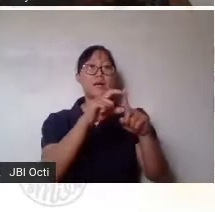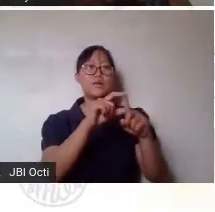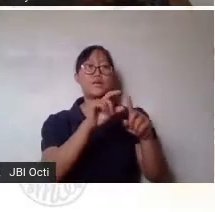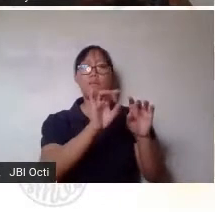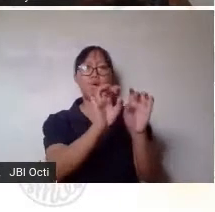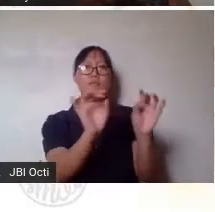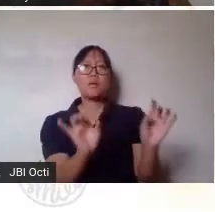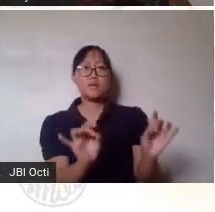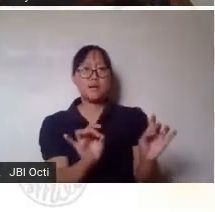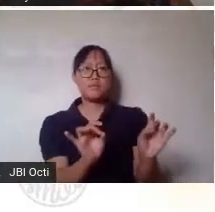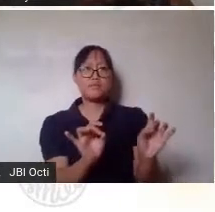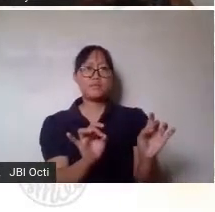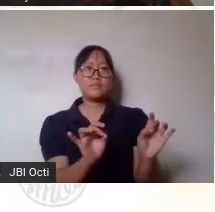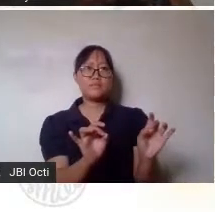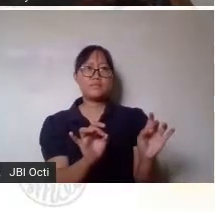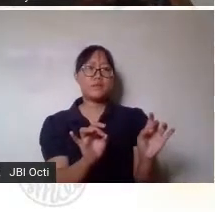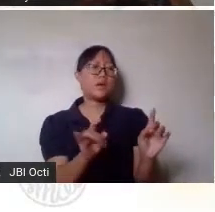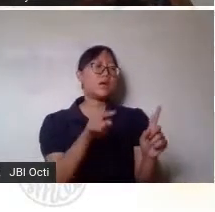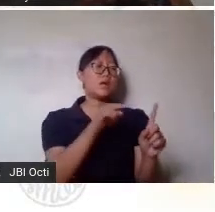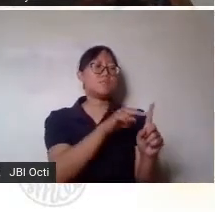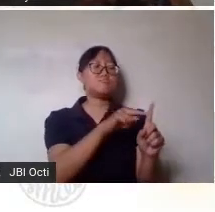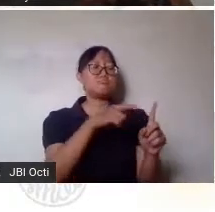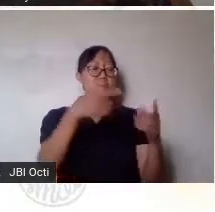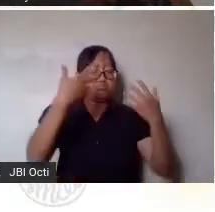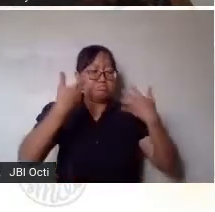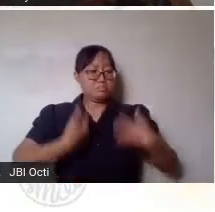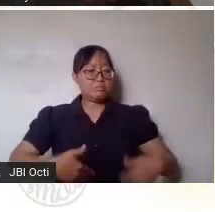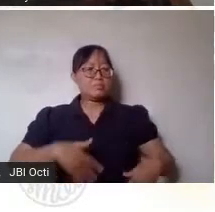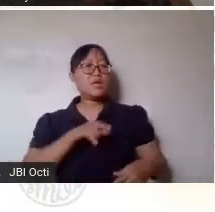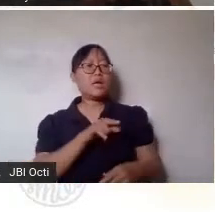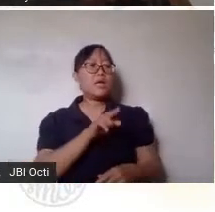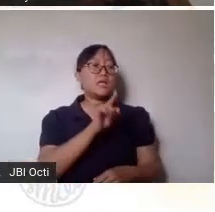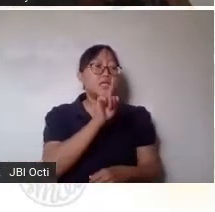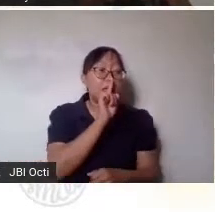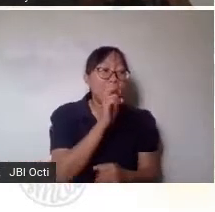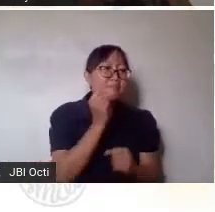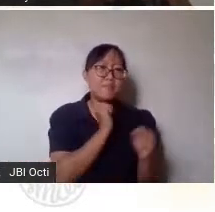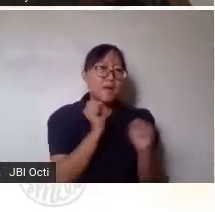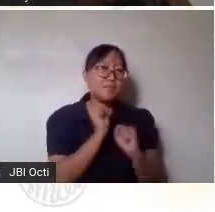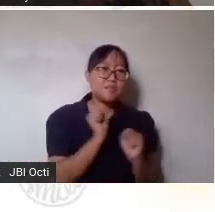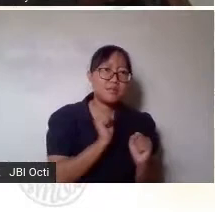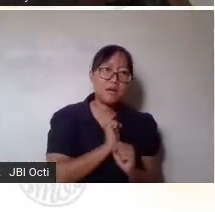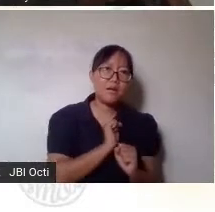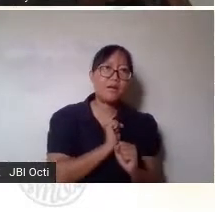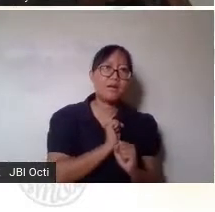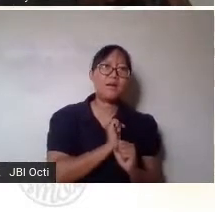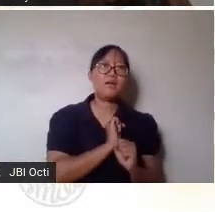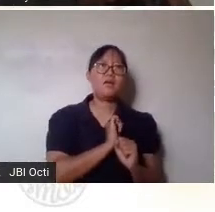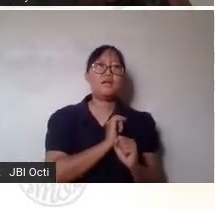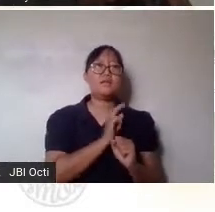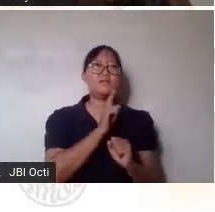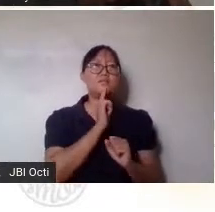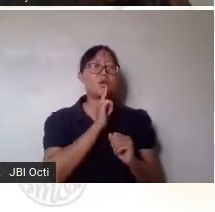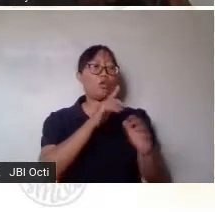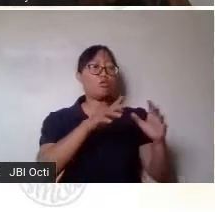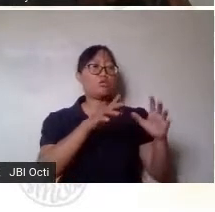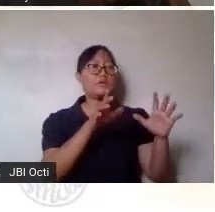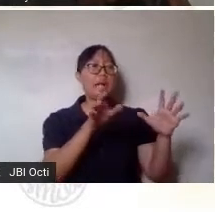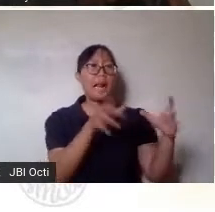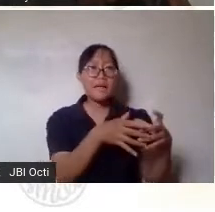perilakunya yang kemudian tidak diam itu bisa dalam bentuk kalau di kelas ya memang keluar